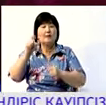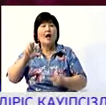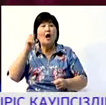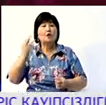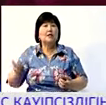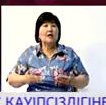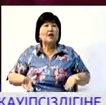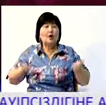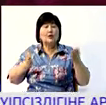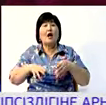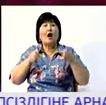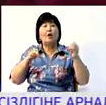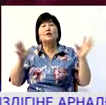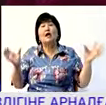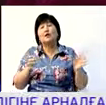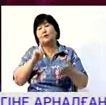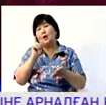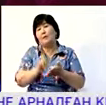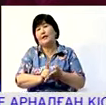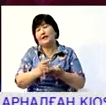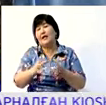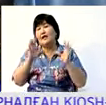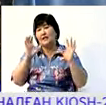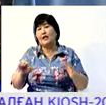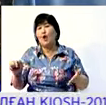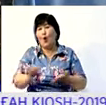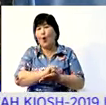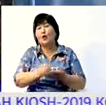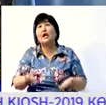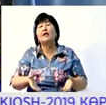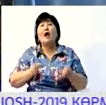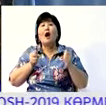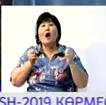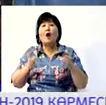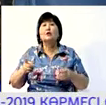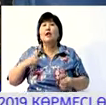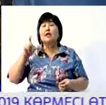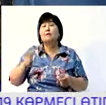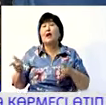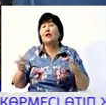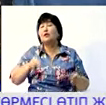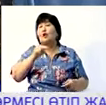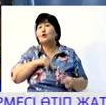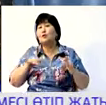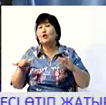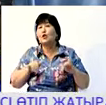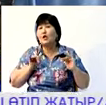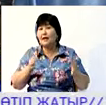жағдайын көтеру және қауіпсіздікті сақтауға міндеттейтін заңды құжат. Қауіпсіздік инспекторлар дайындау жұмыстар жүріп атыр, үлкен